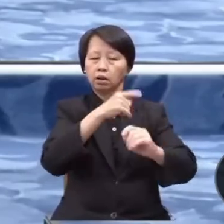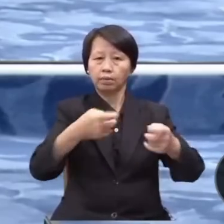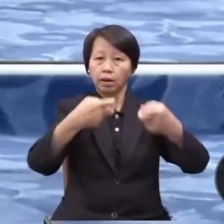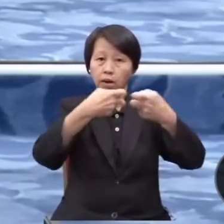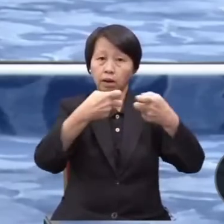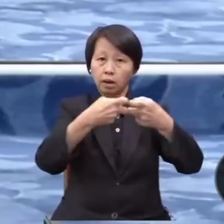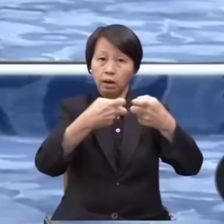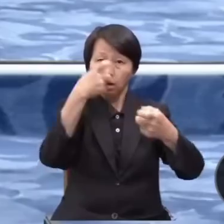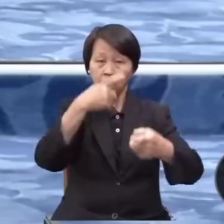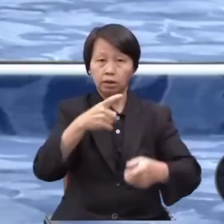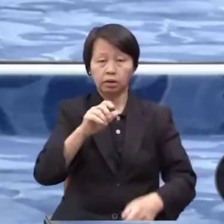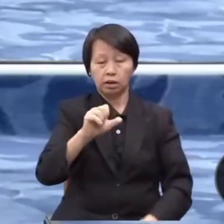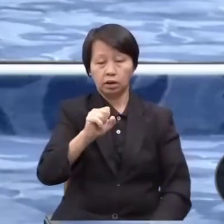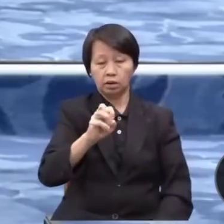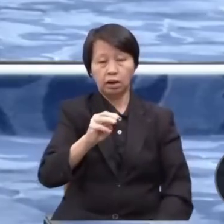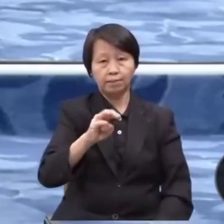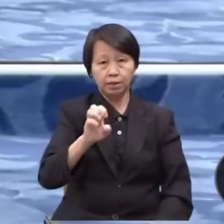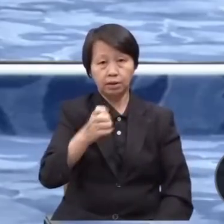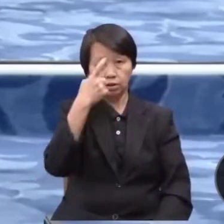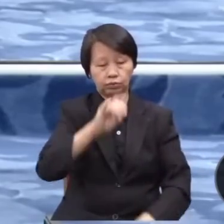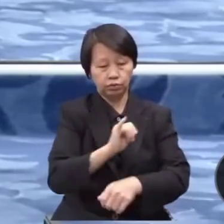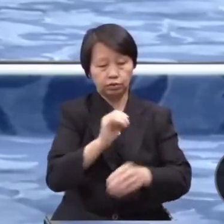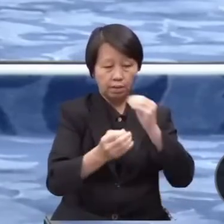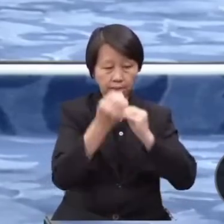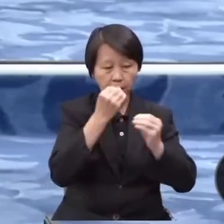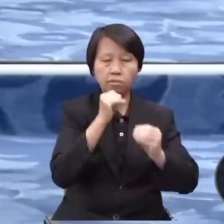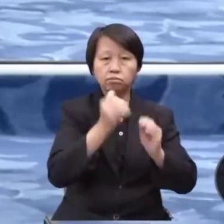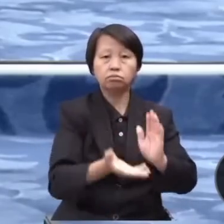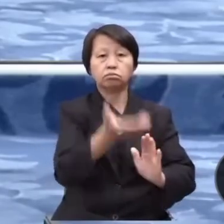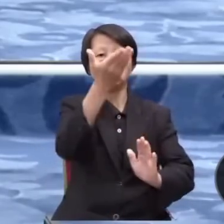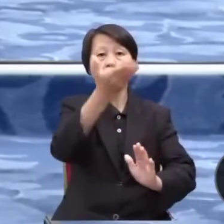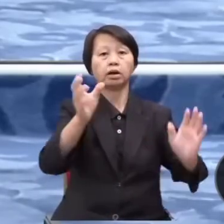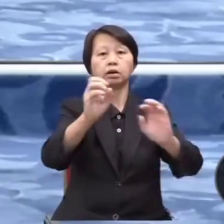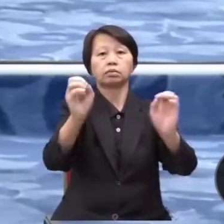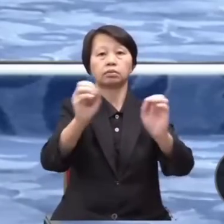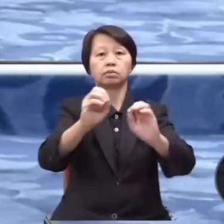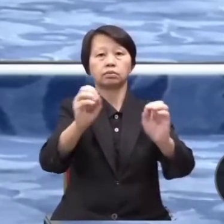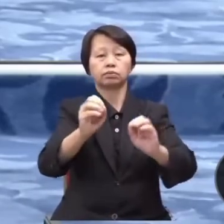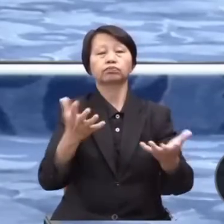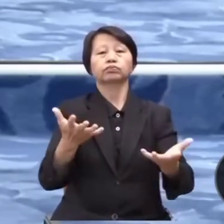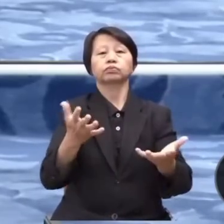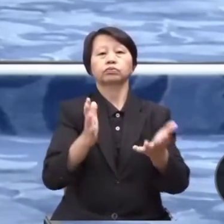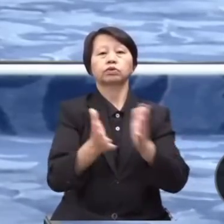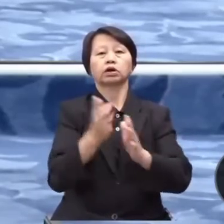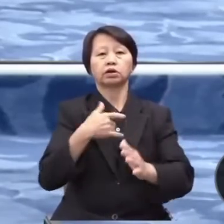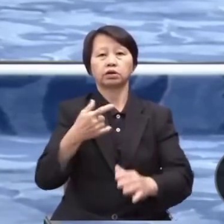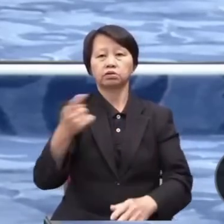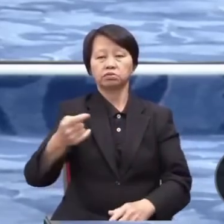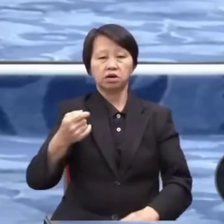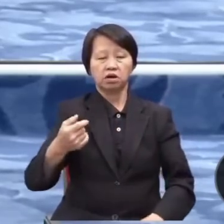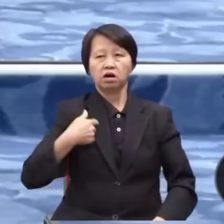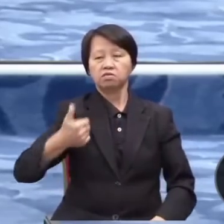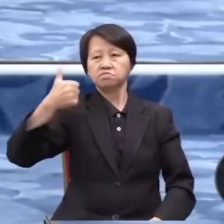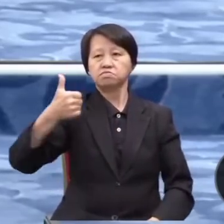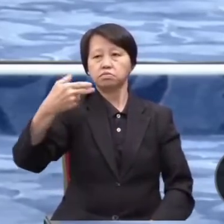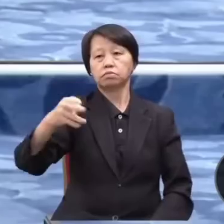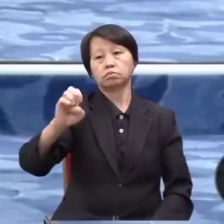kadar elektrik untuk SME, untuk industri makanan, tidak dinaikkan. Jadi kita nak jadi jagoh siapa ini?